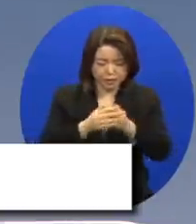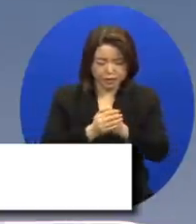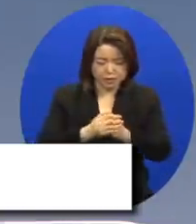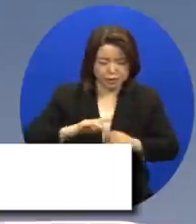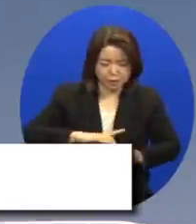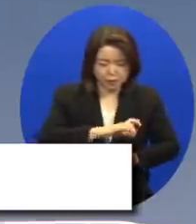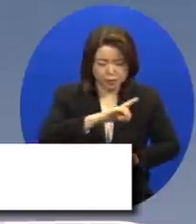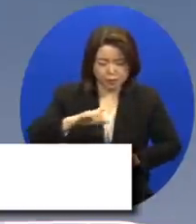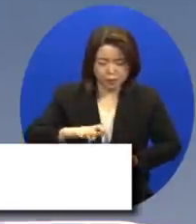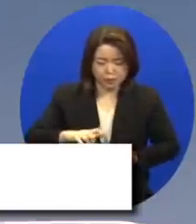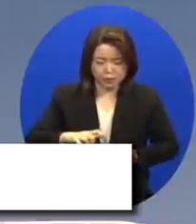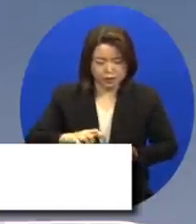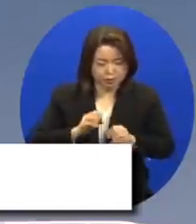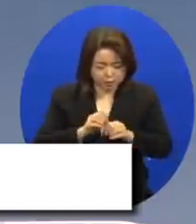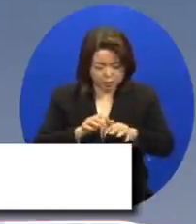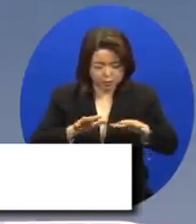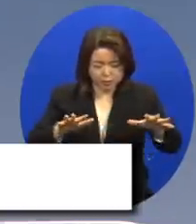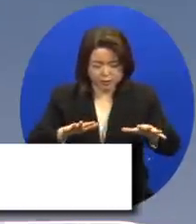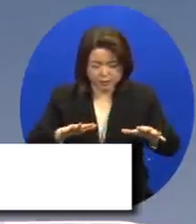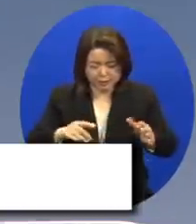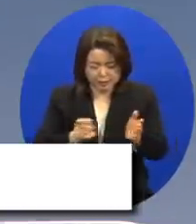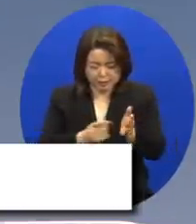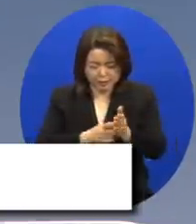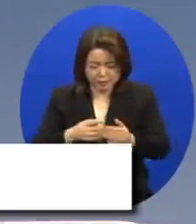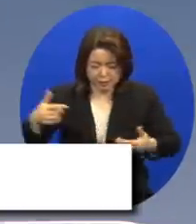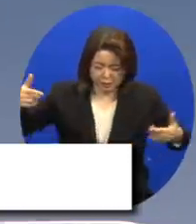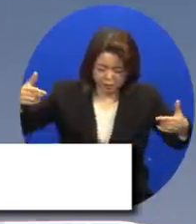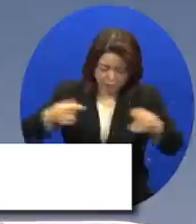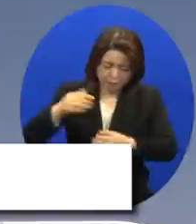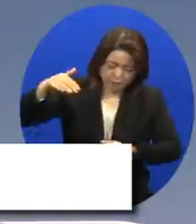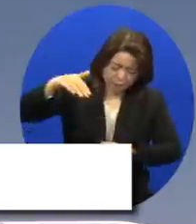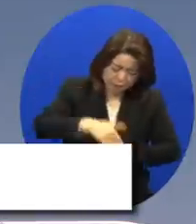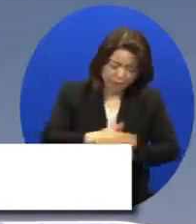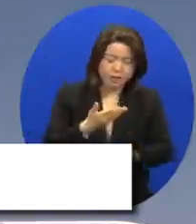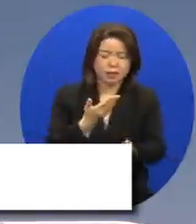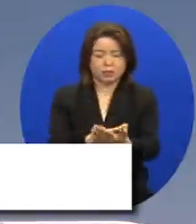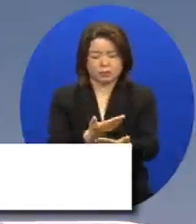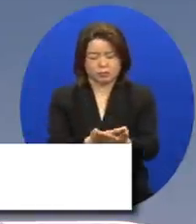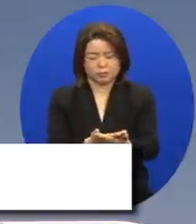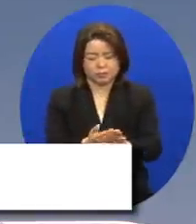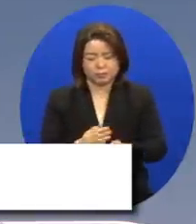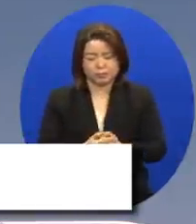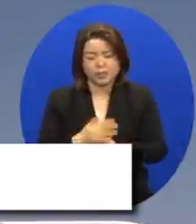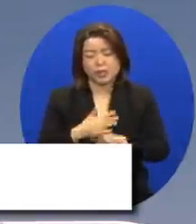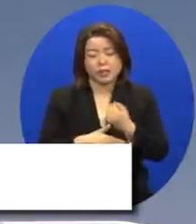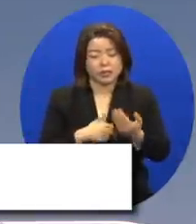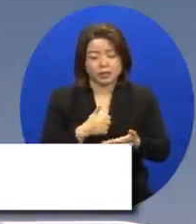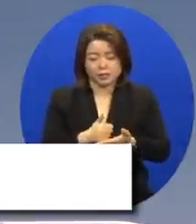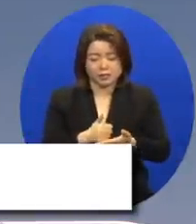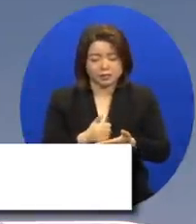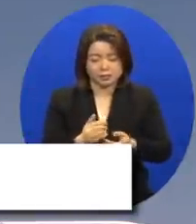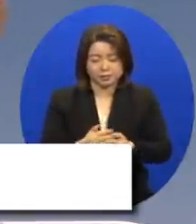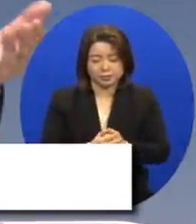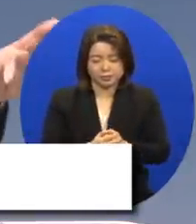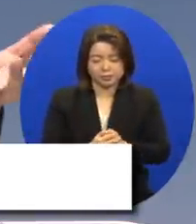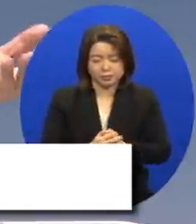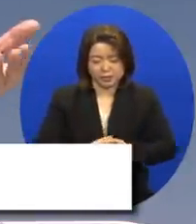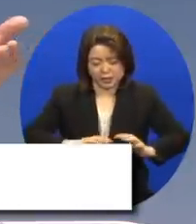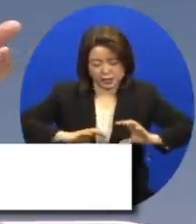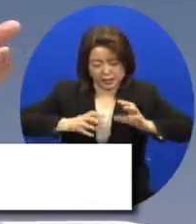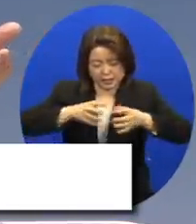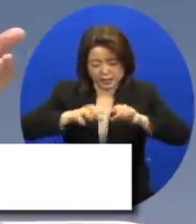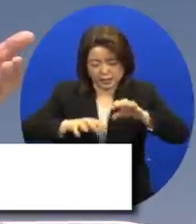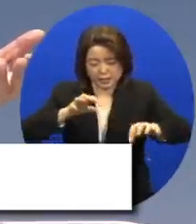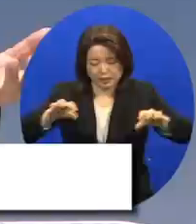확산이 급격하게 이제는 감소 되게 해주소서 하나님 세계 열방